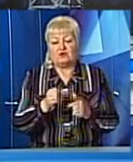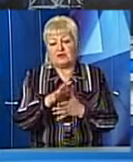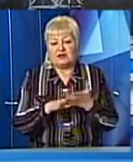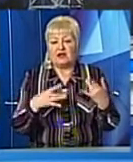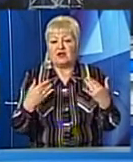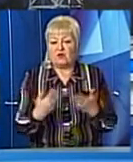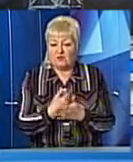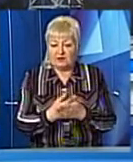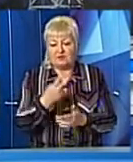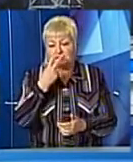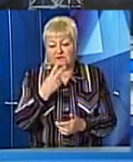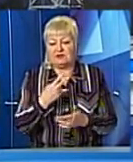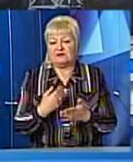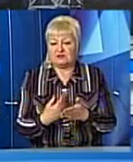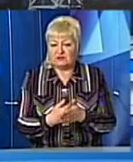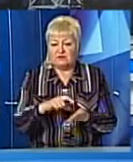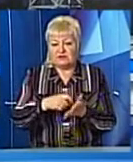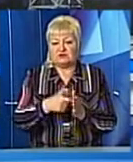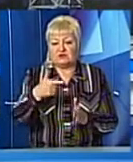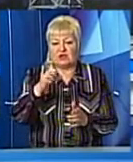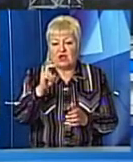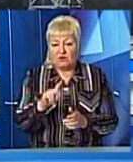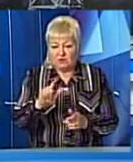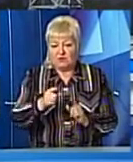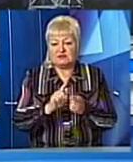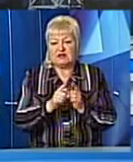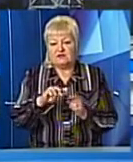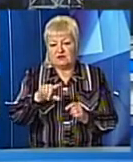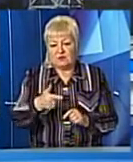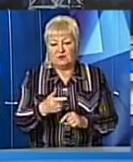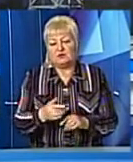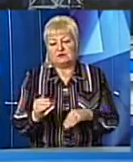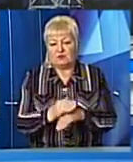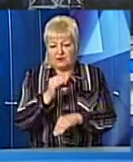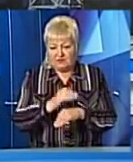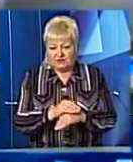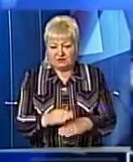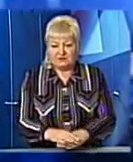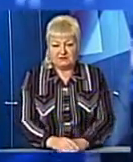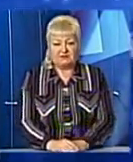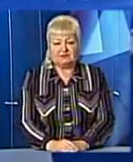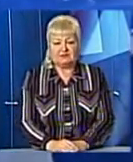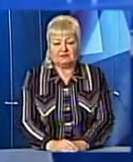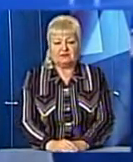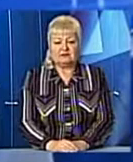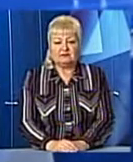випуску. Ви дивитесь новини у студії Ірина Гоць, сурдопереклад Віри Муць. Вечір добрий.